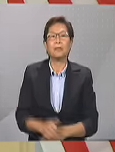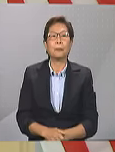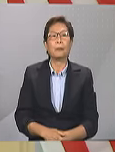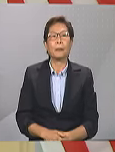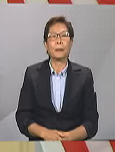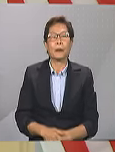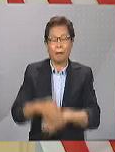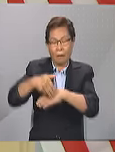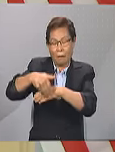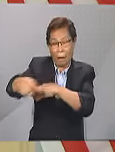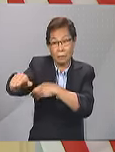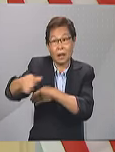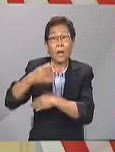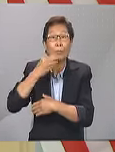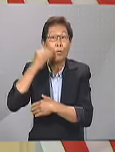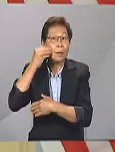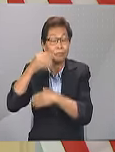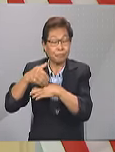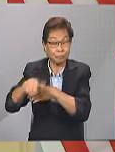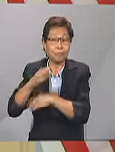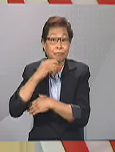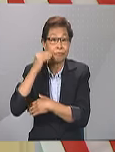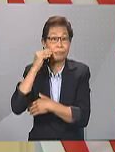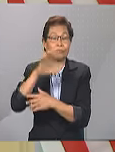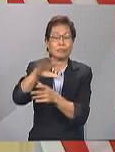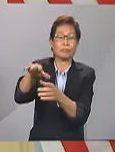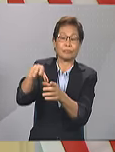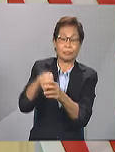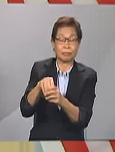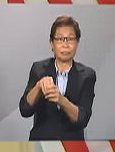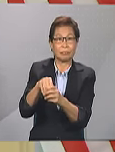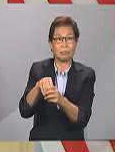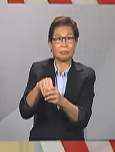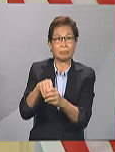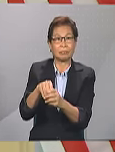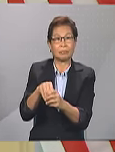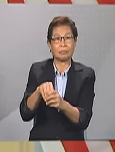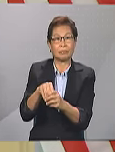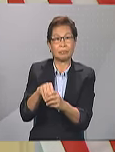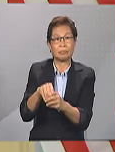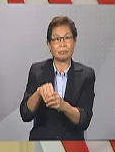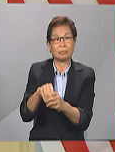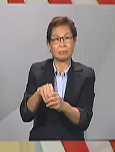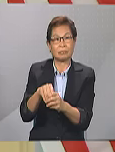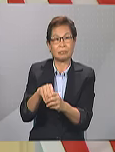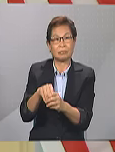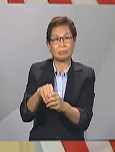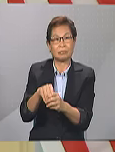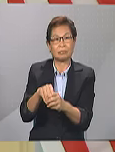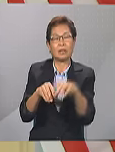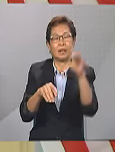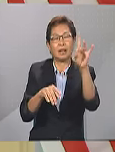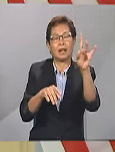pelancaran ini ini akan melibatkan seramai sebanyak